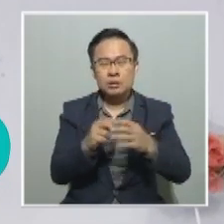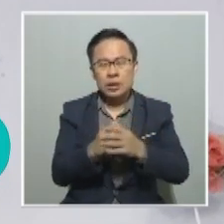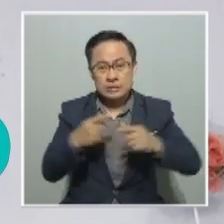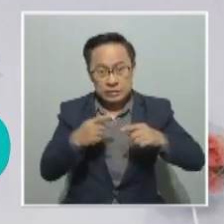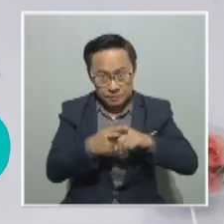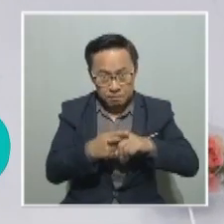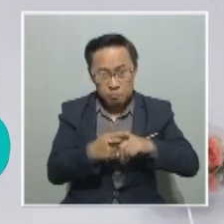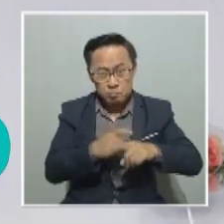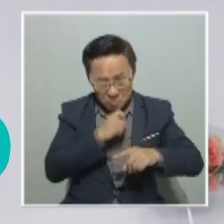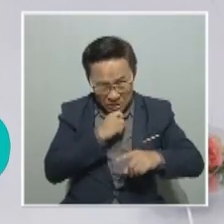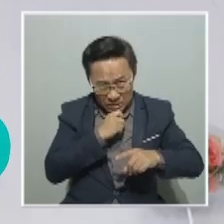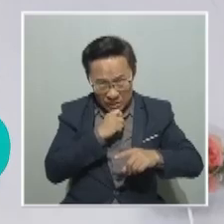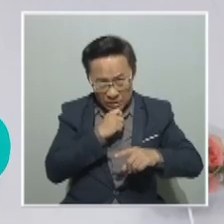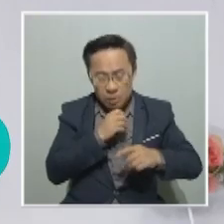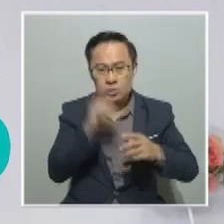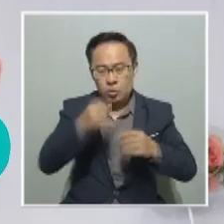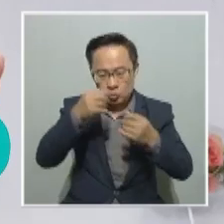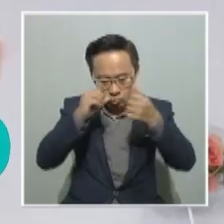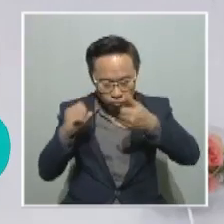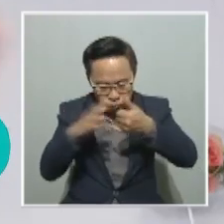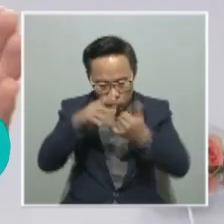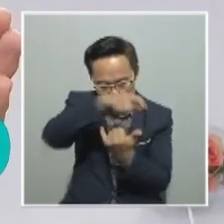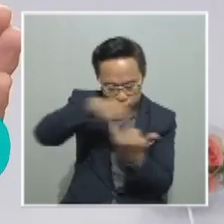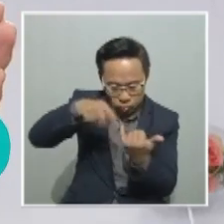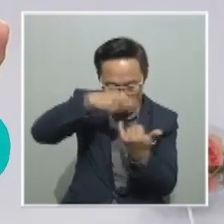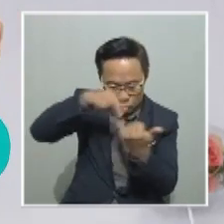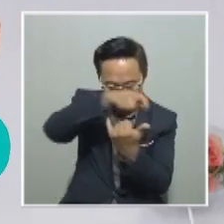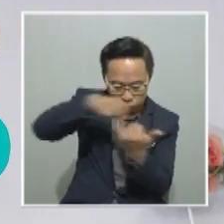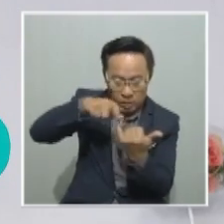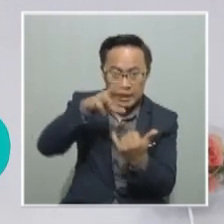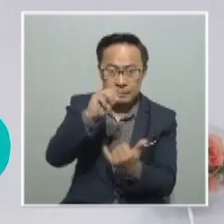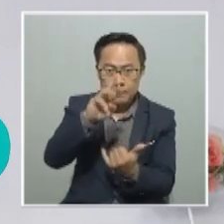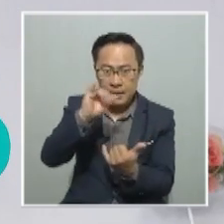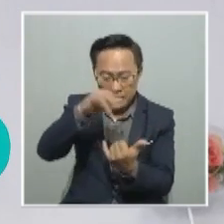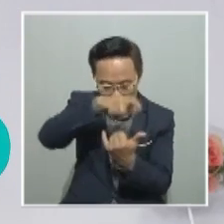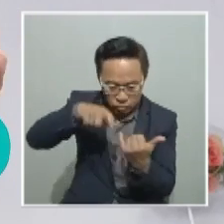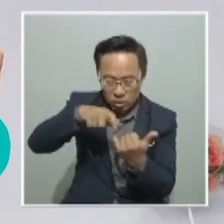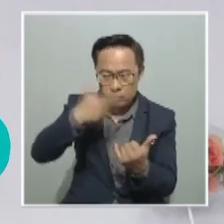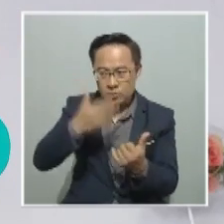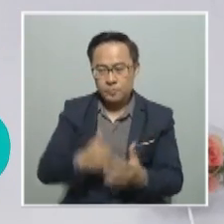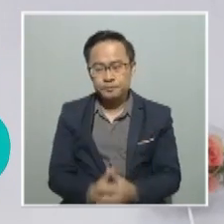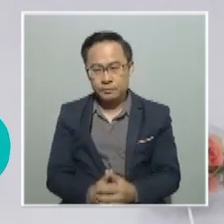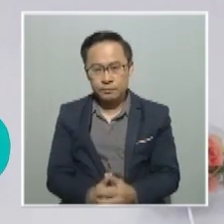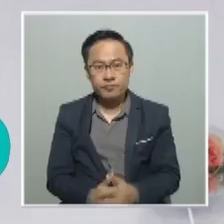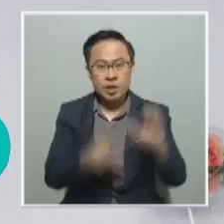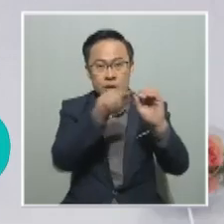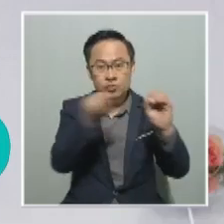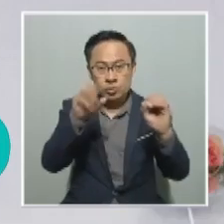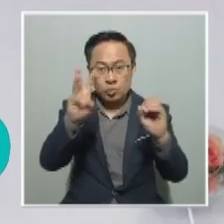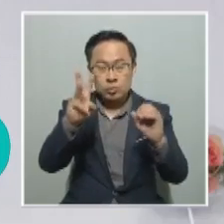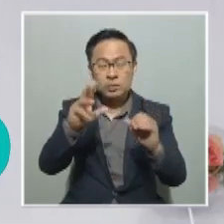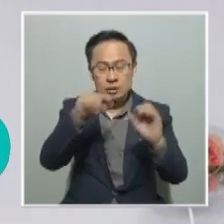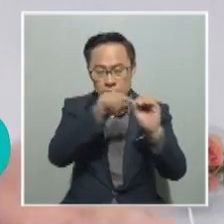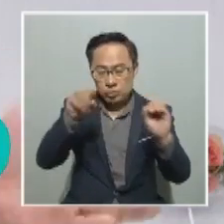ไงมันอาจจะเข้าไปอยู่ใน 20% นั้นก็ได้แต่ถ้าเกิดใครที่อยู่ใน6เดือนนะผมว่าอาจจะยังไม่จำเป็นต้องทำ MRI เหตุผลก็เพราะว่